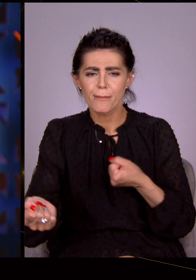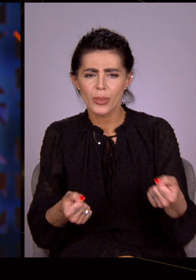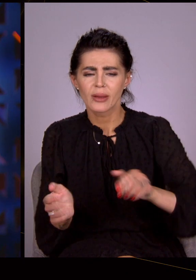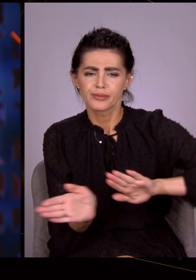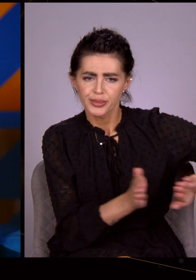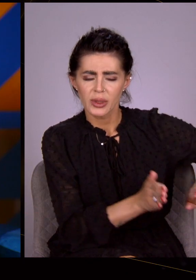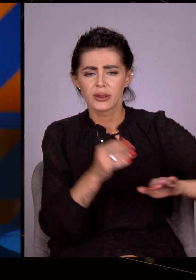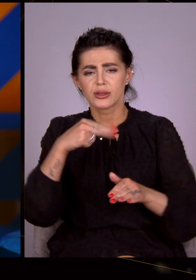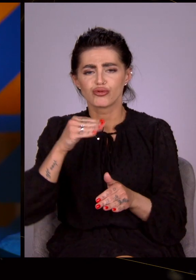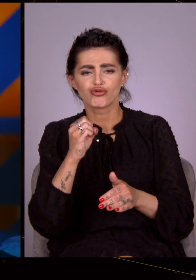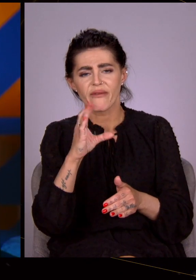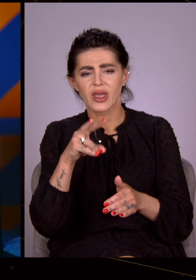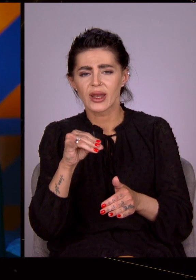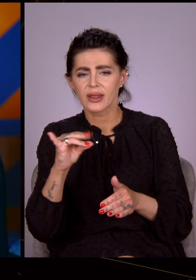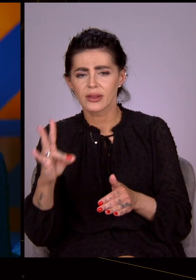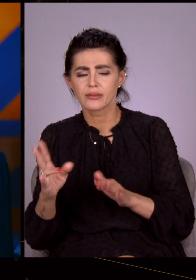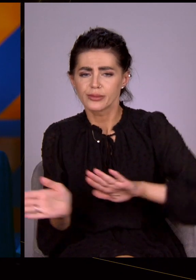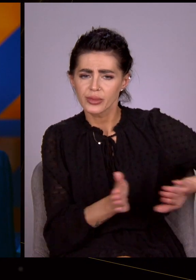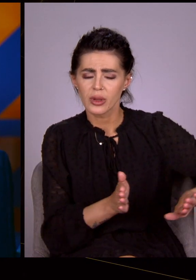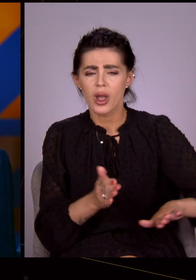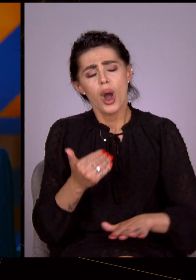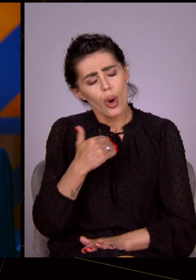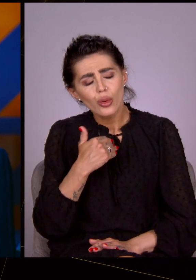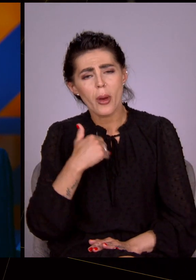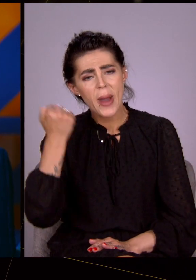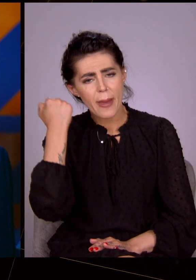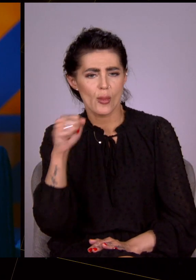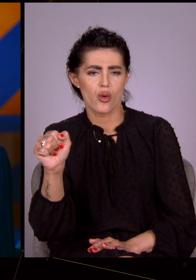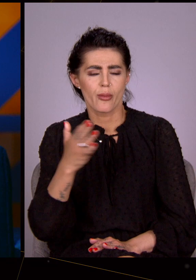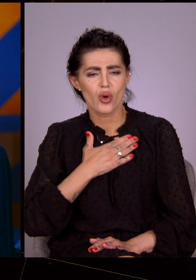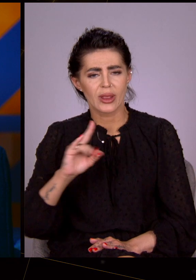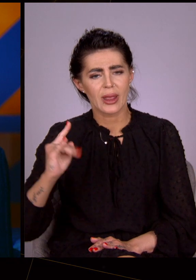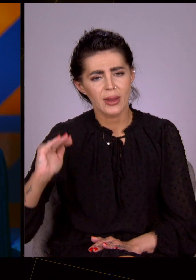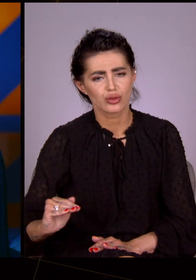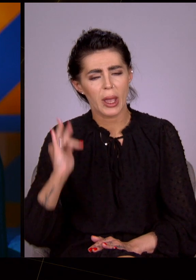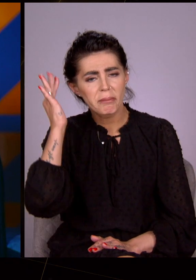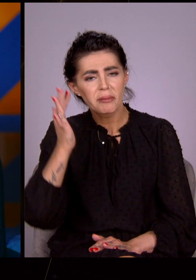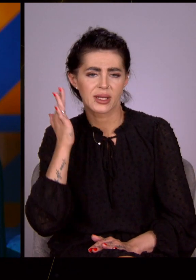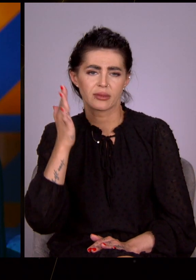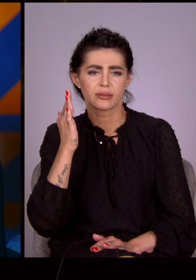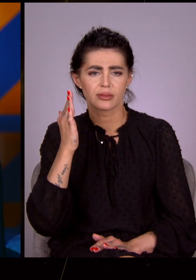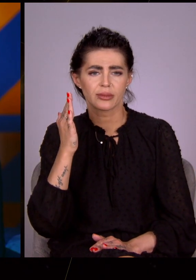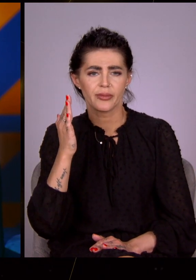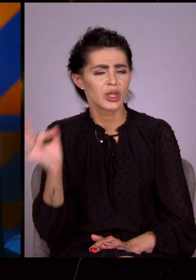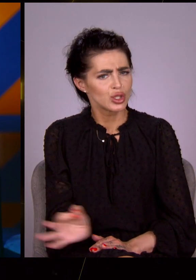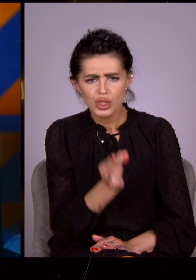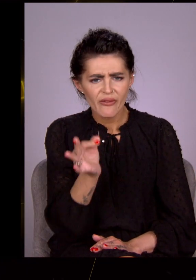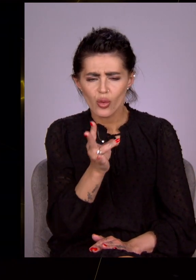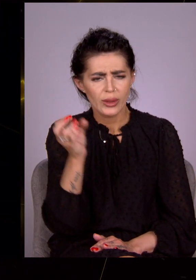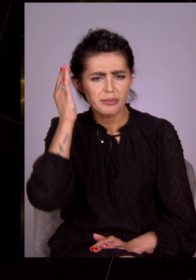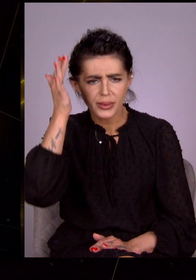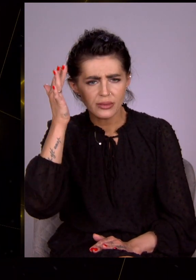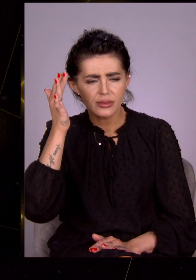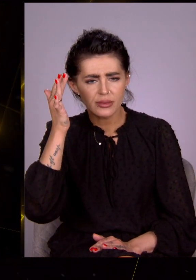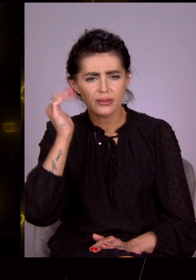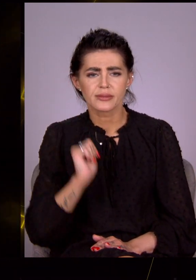джавеліни? Якусь дитячу мрію? Перемога. Це дитяча твоя мрія? Більше нічого ти не мрієш?